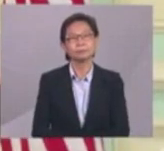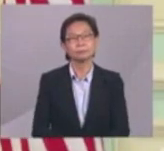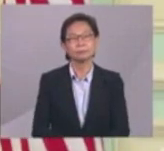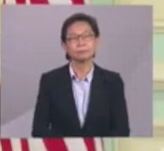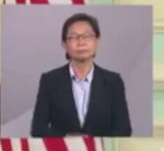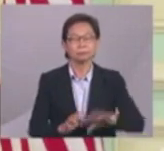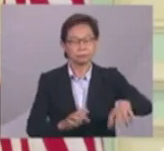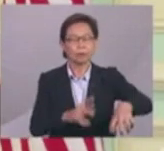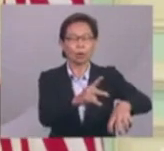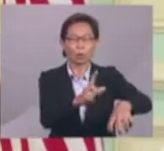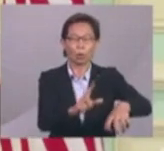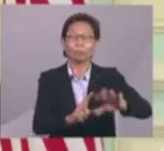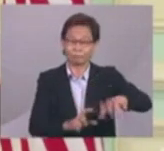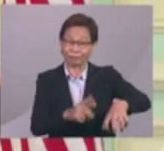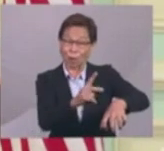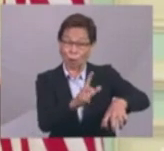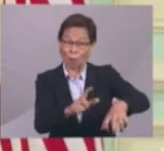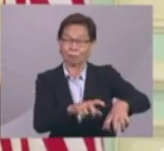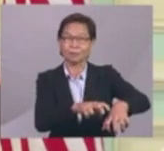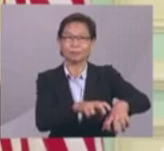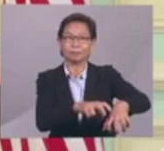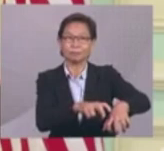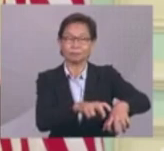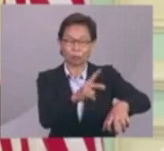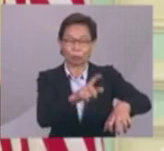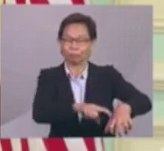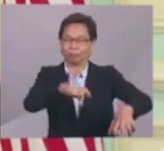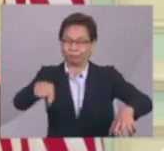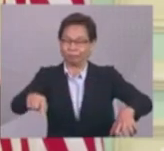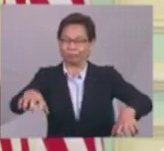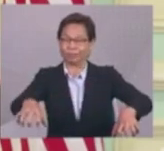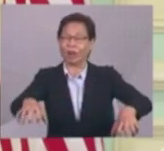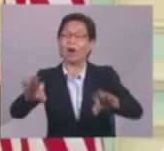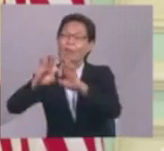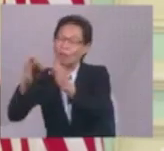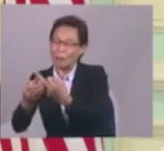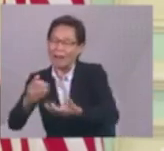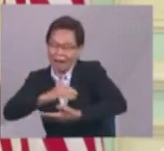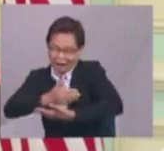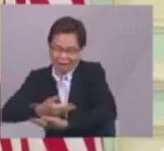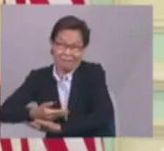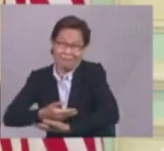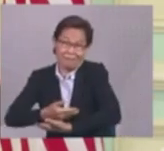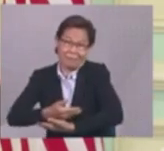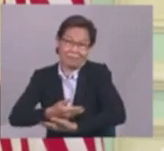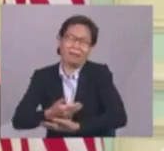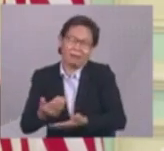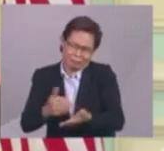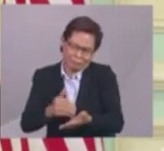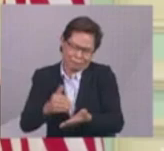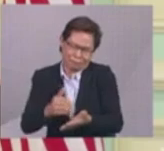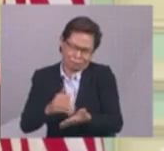daripada Kuala Lumpur untuk mengambil keluarga, anak misalnya yang saya dah beberapa kali